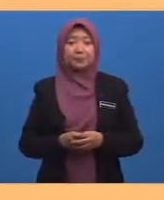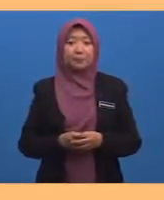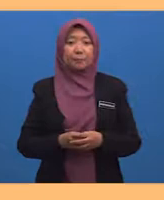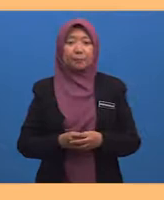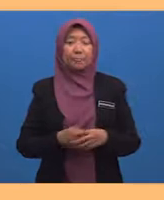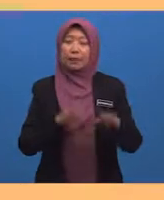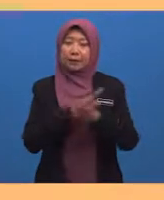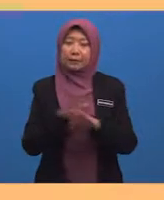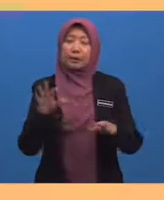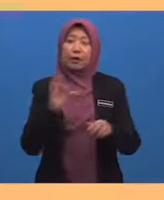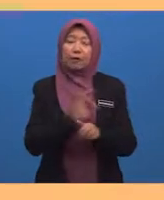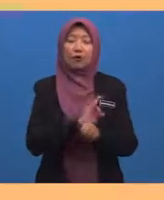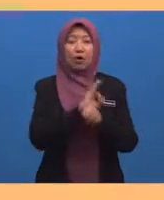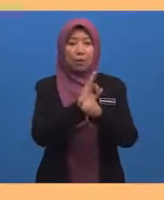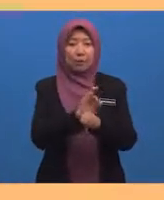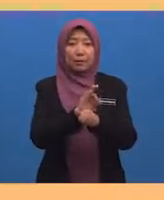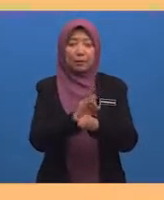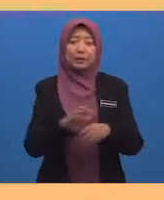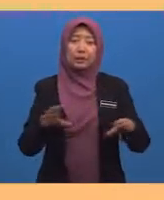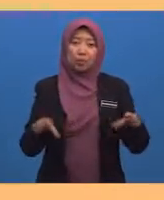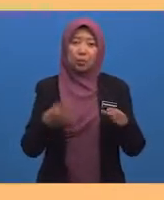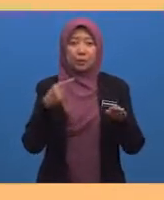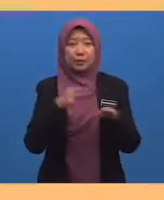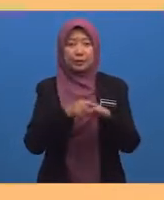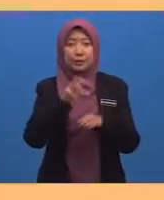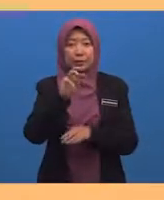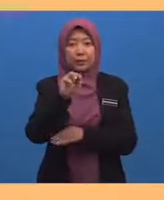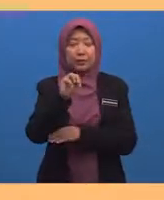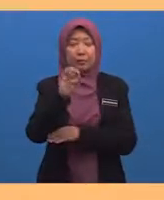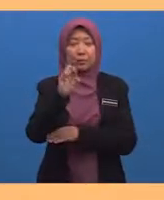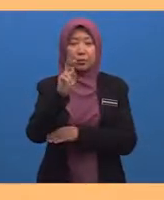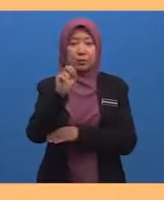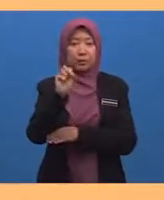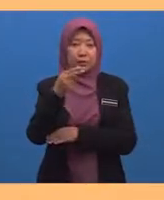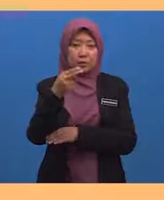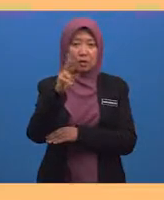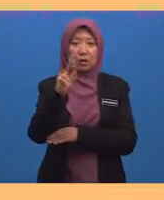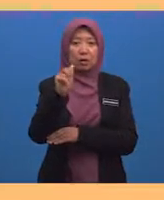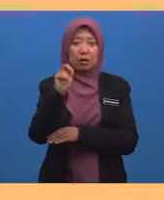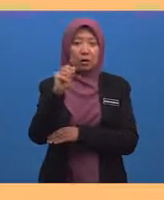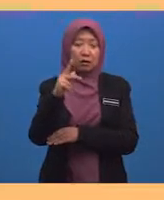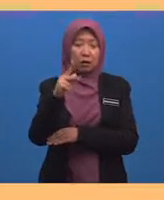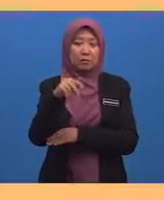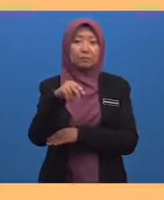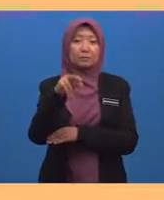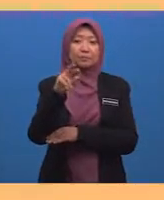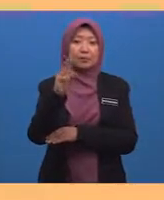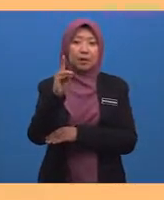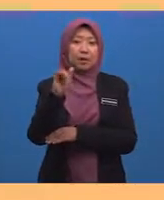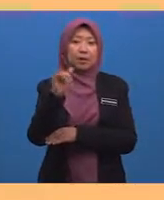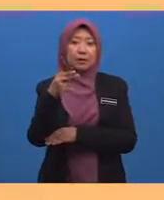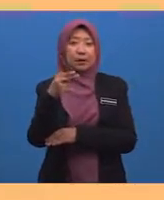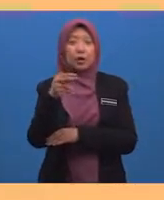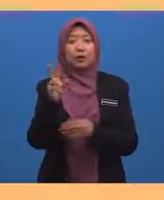Manakala pendidikan tidak formal dijalankan di munasah, rangkang, dayah dan